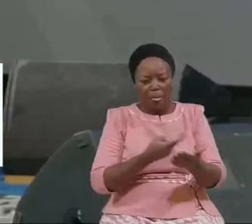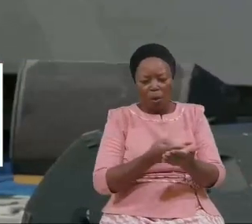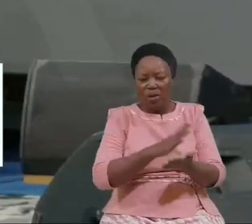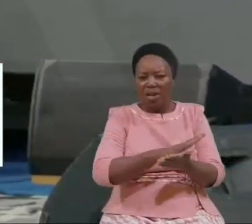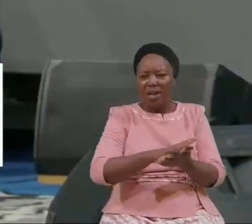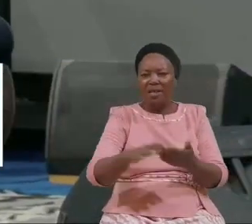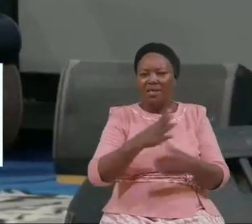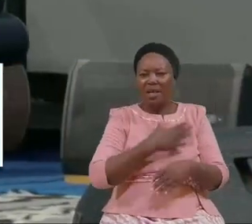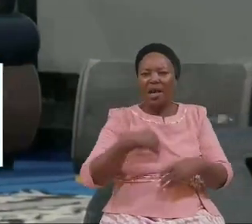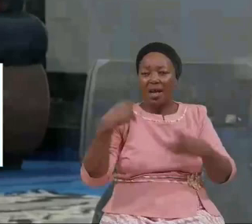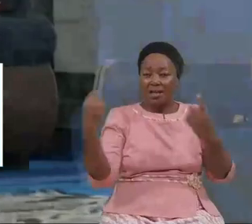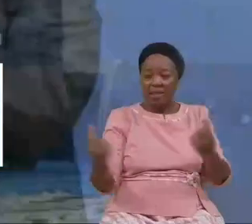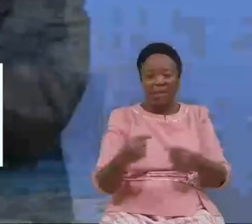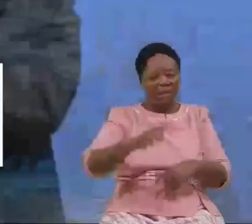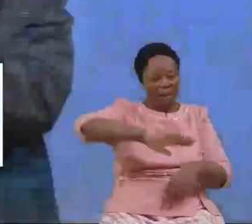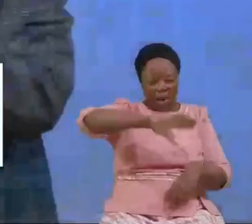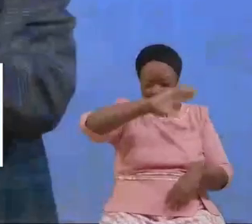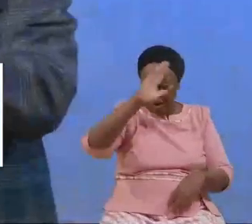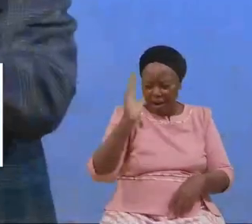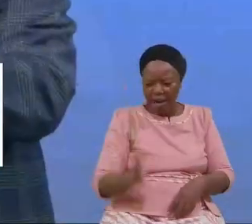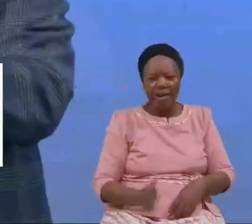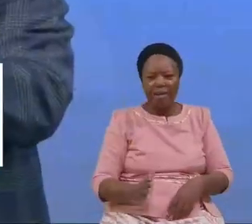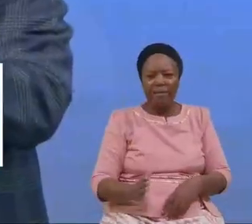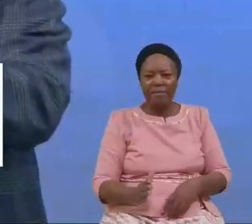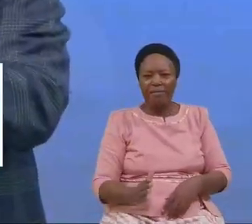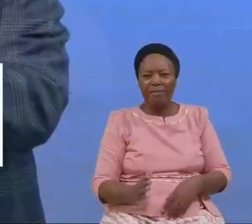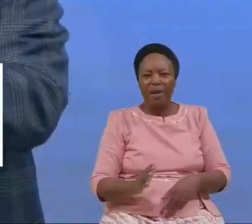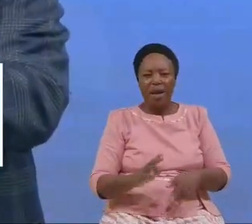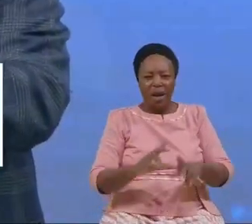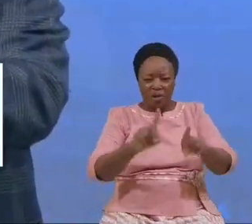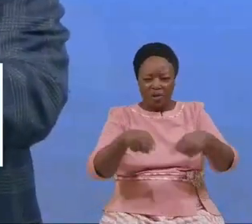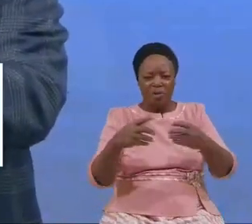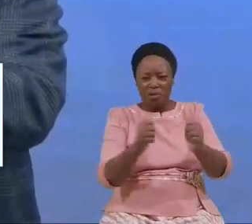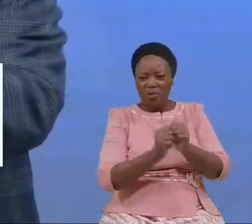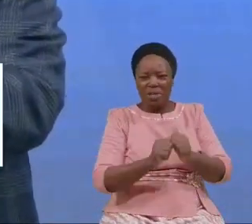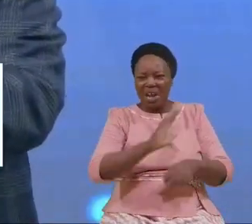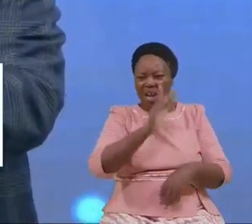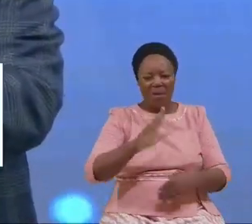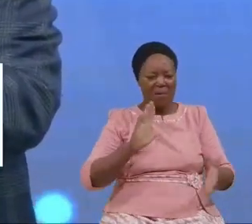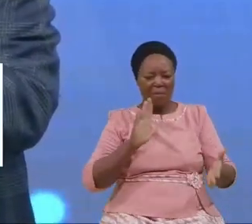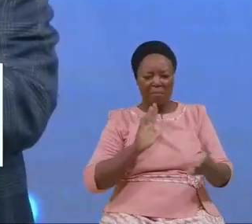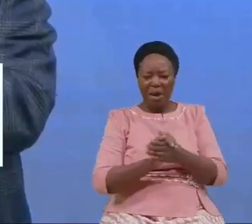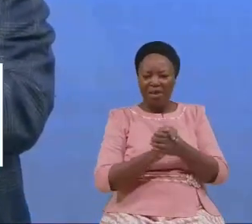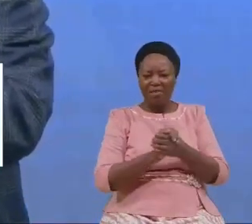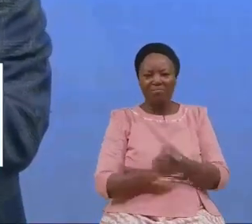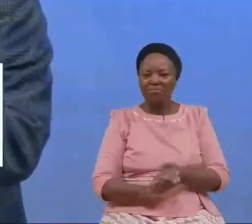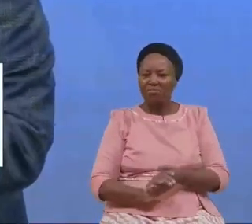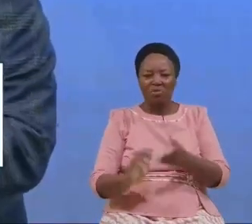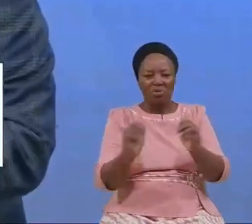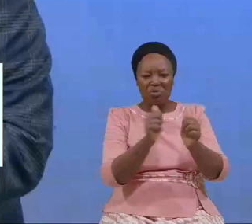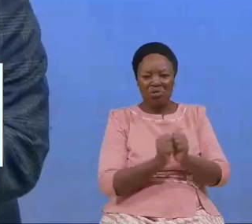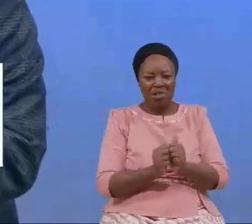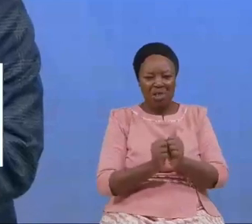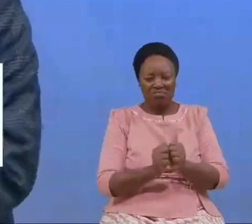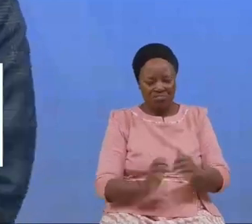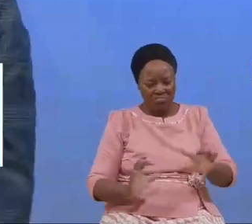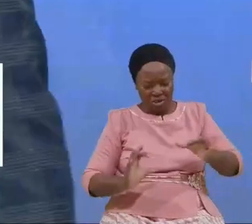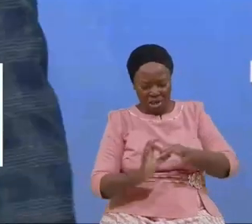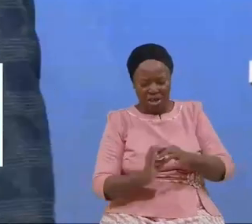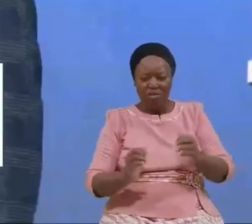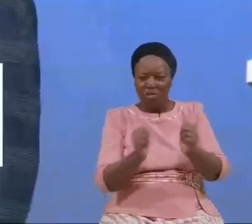péché ne se mette jamais ensemble mis ensemble lié ensemble